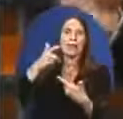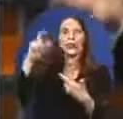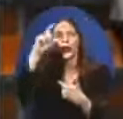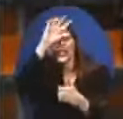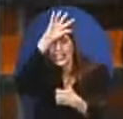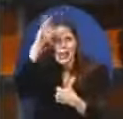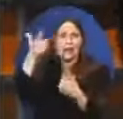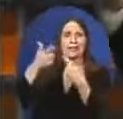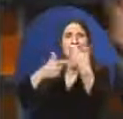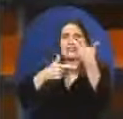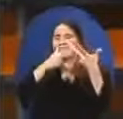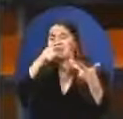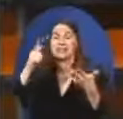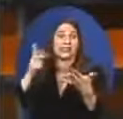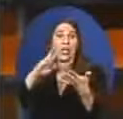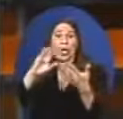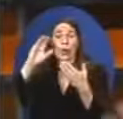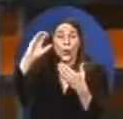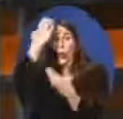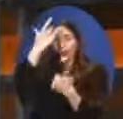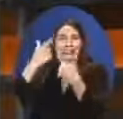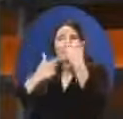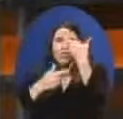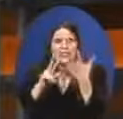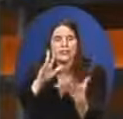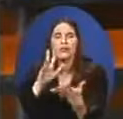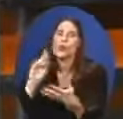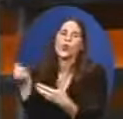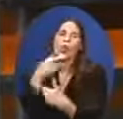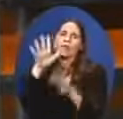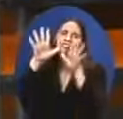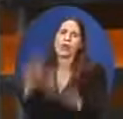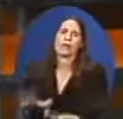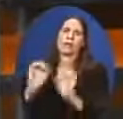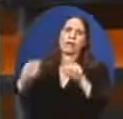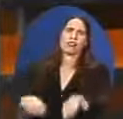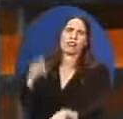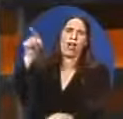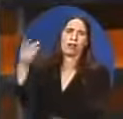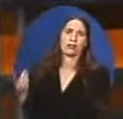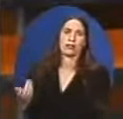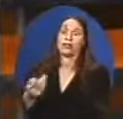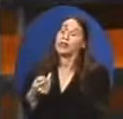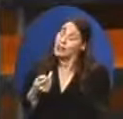והטורקמנים והבלושים והאזרים והקורדים. יש להם דבר אחד משותף, כולם שונאים את המשטר, וזה ממש קרוב שהם